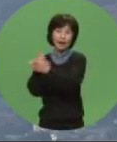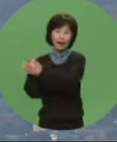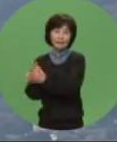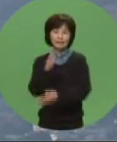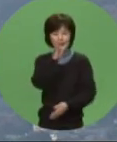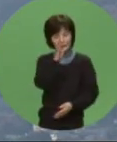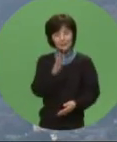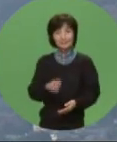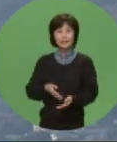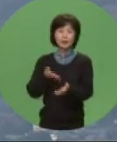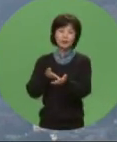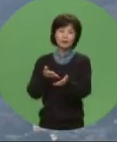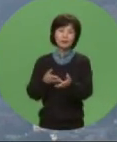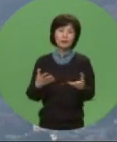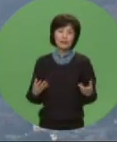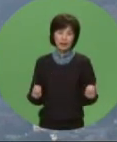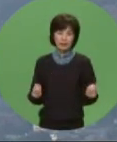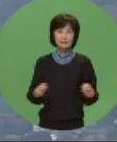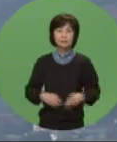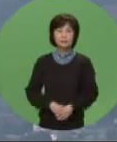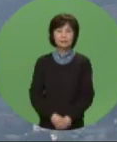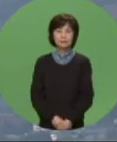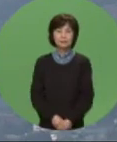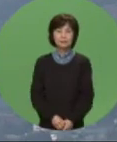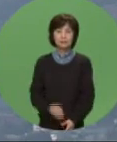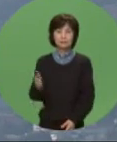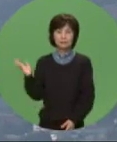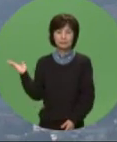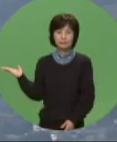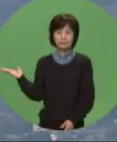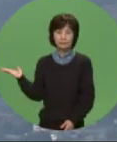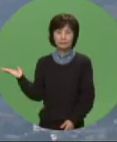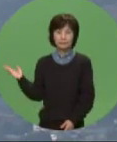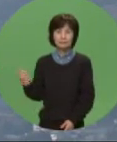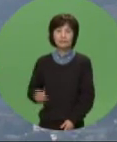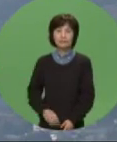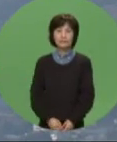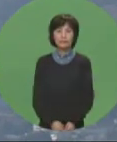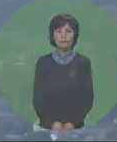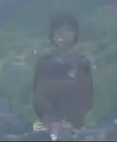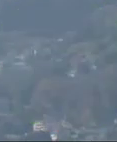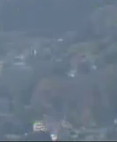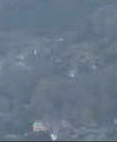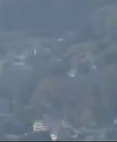話していました。では続いての話題です。